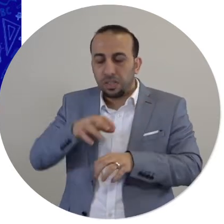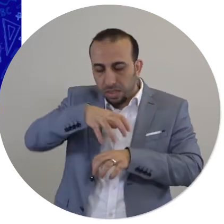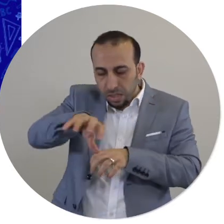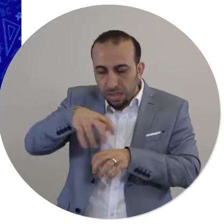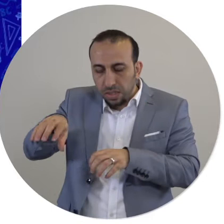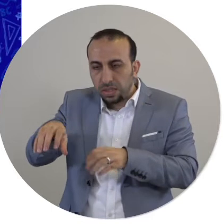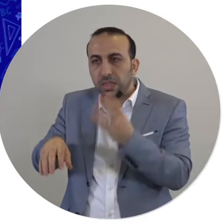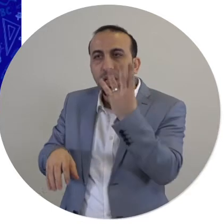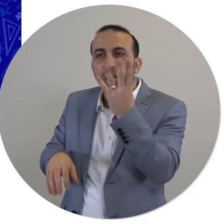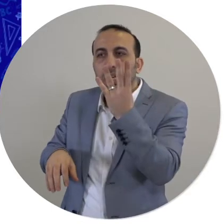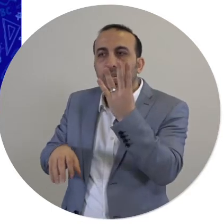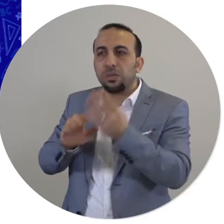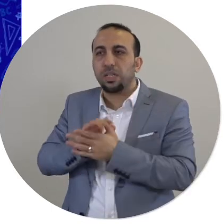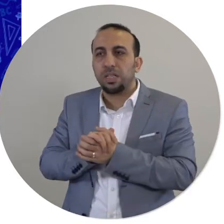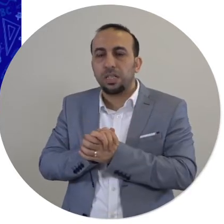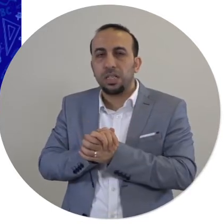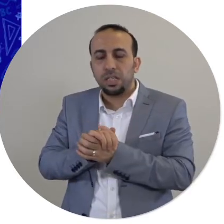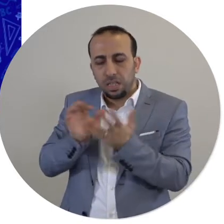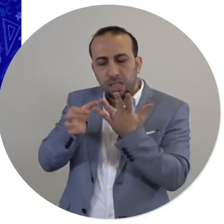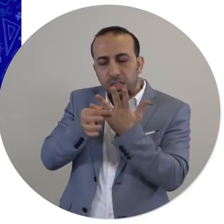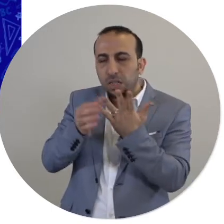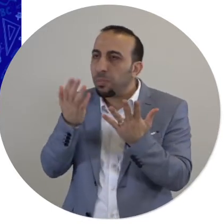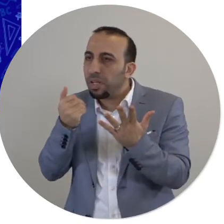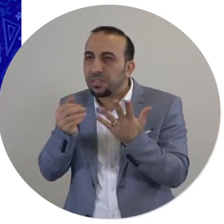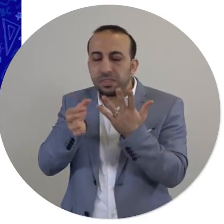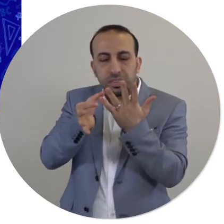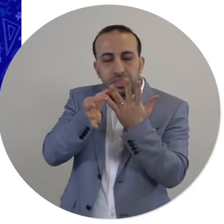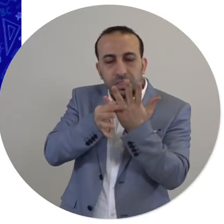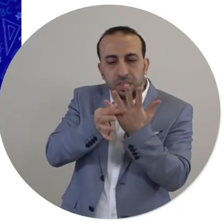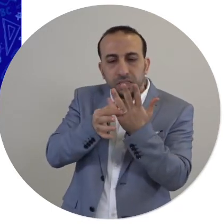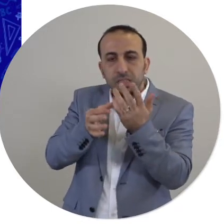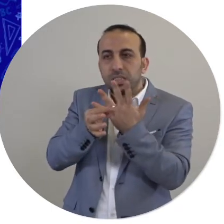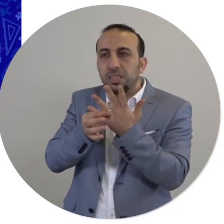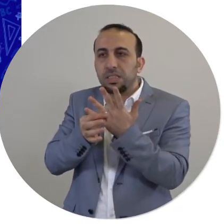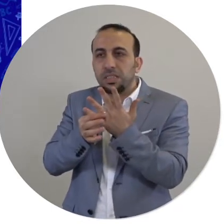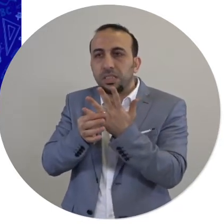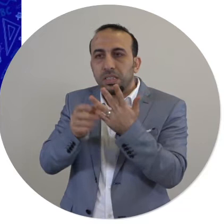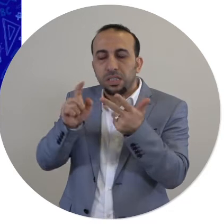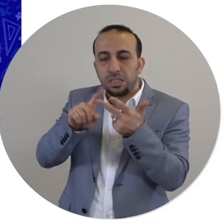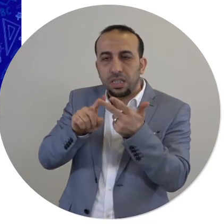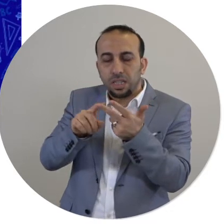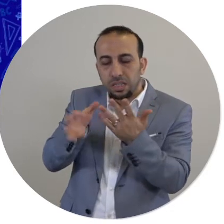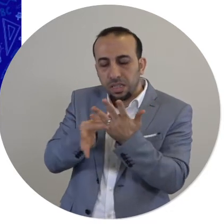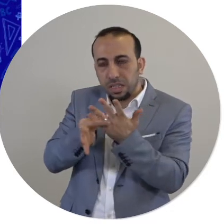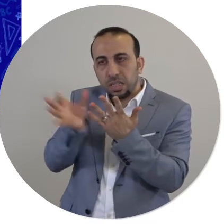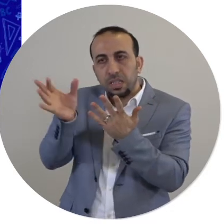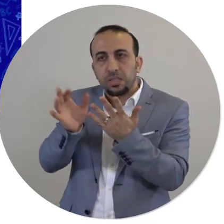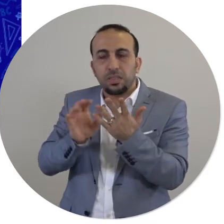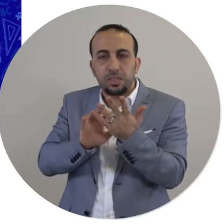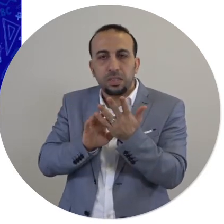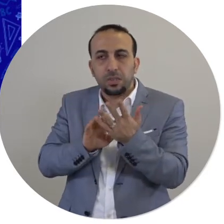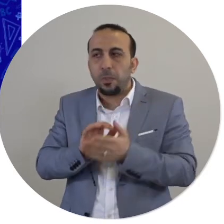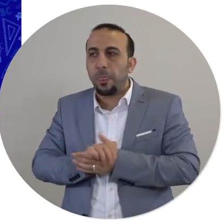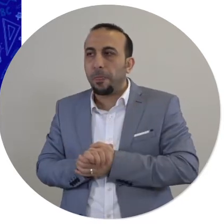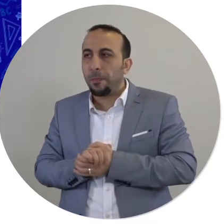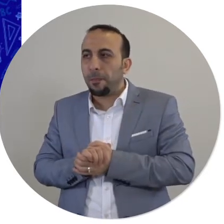وفقا للتركيب الزواجي. بينما التركيب الديني فهو عبارة عن تقسيم السكان حسب نوع الديانة التي